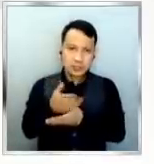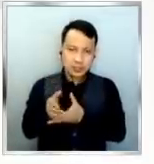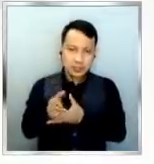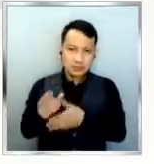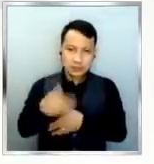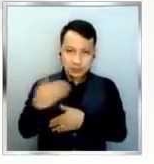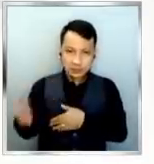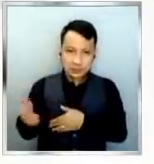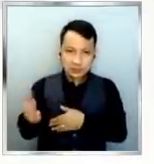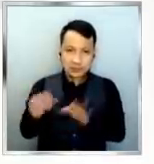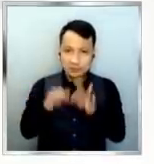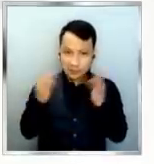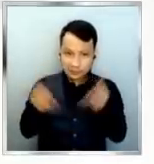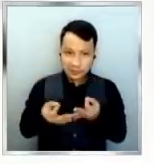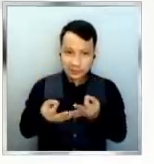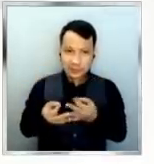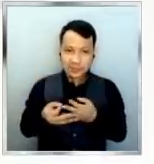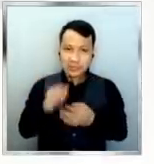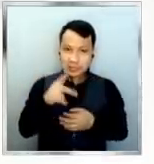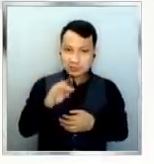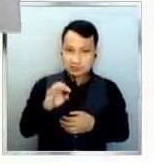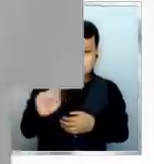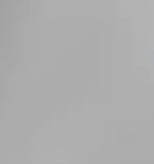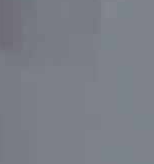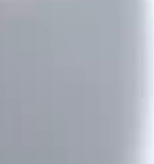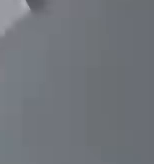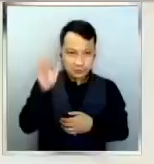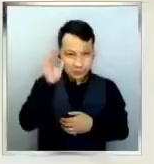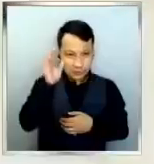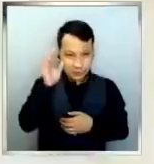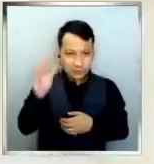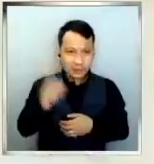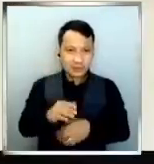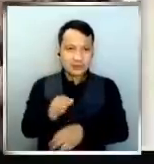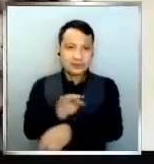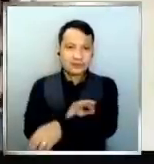sa usapang pets ni Corinne Katibayan.